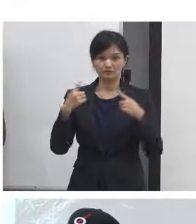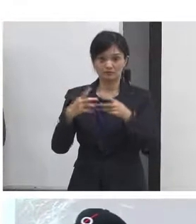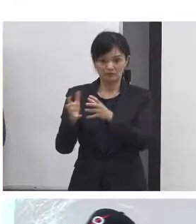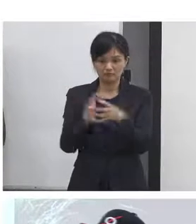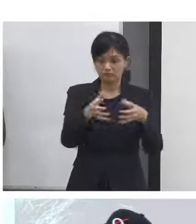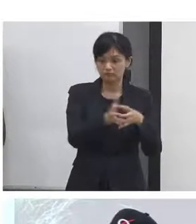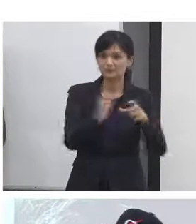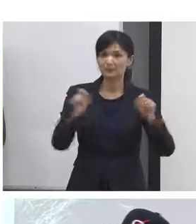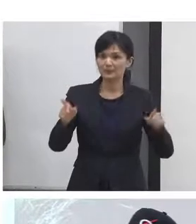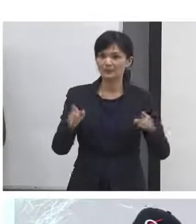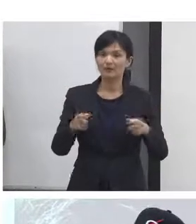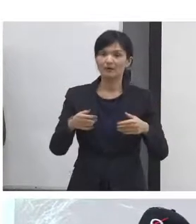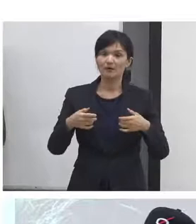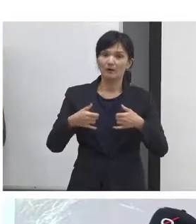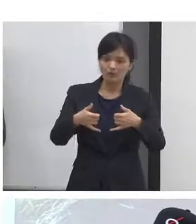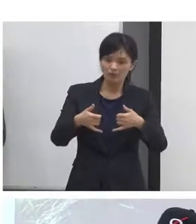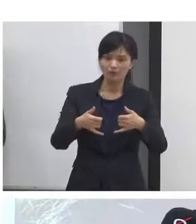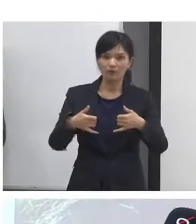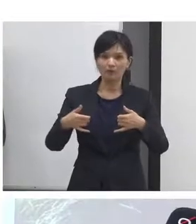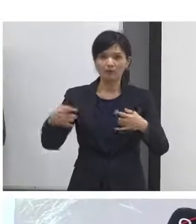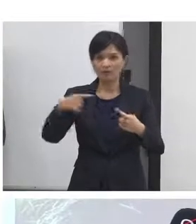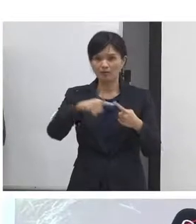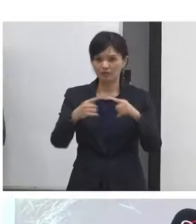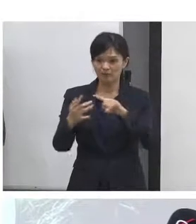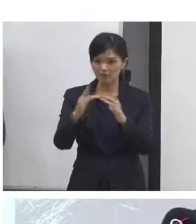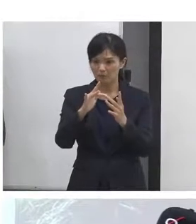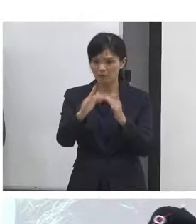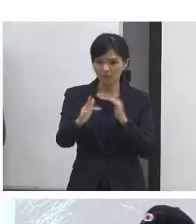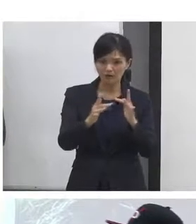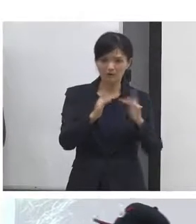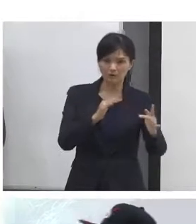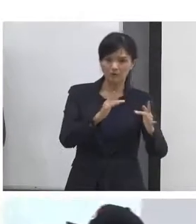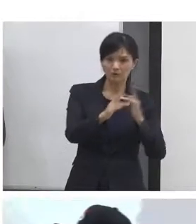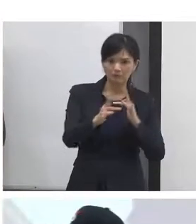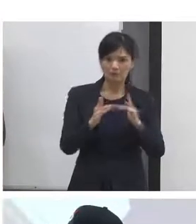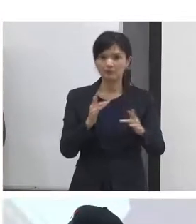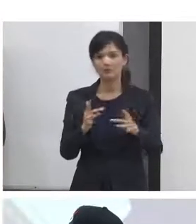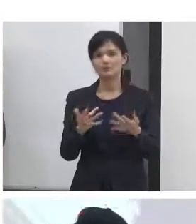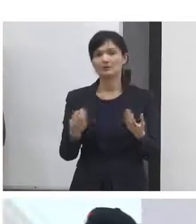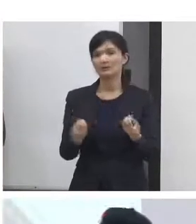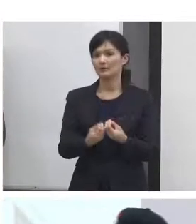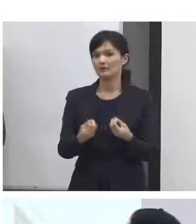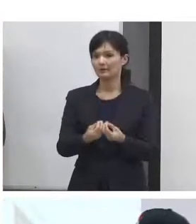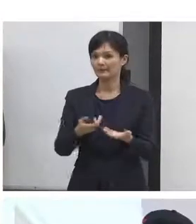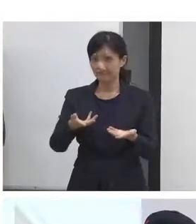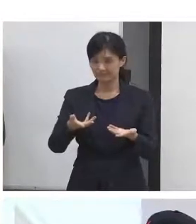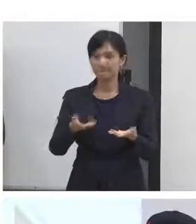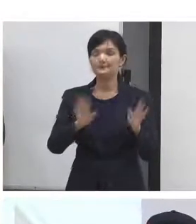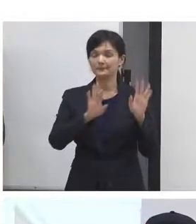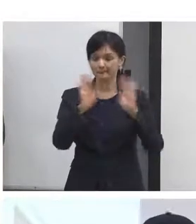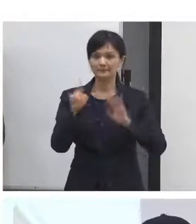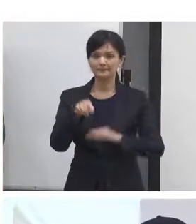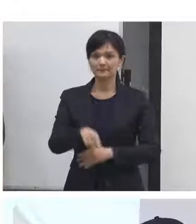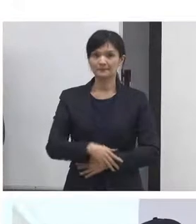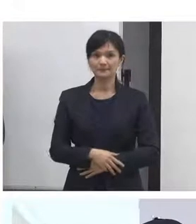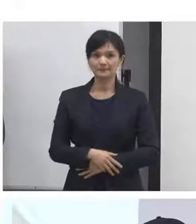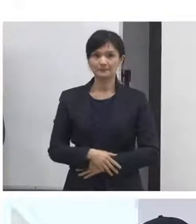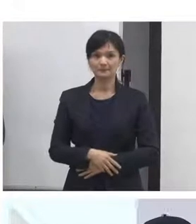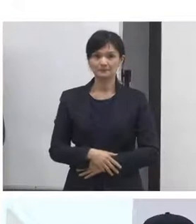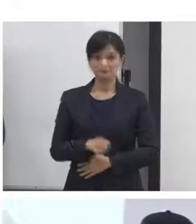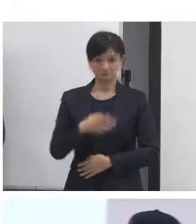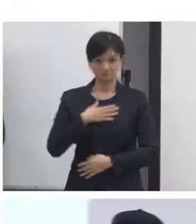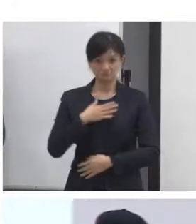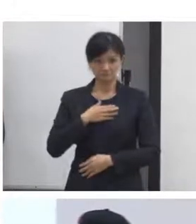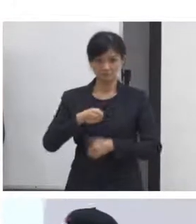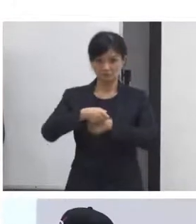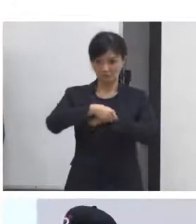来，道路跟道路之间连不起来，这就是目前我们政府里面的概况。好，我们当然知道说横向连